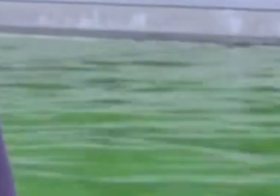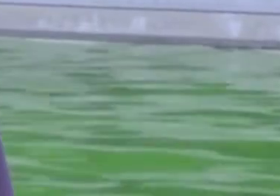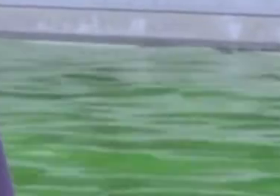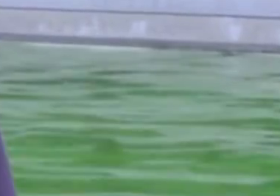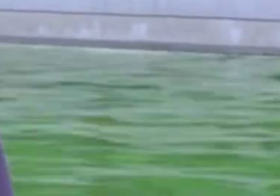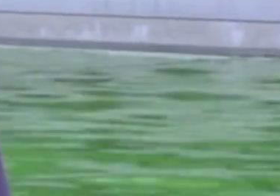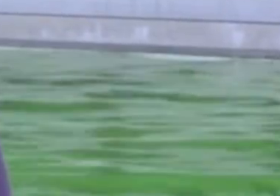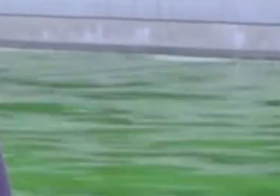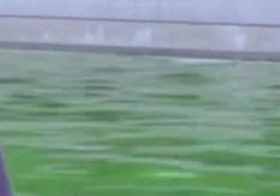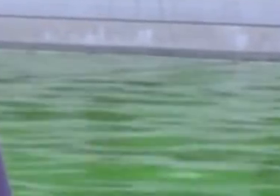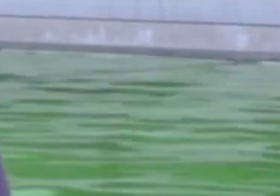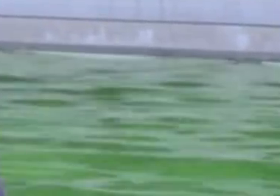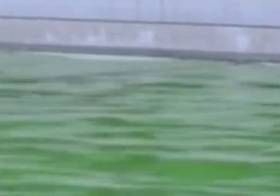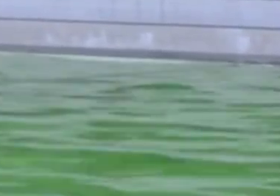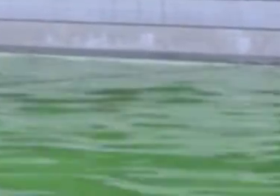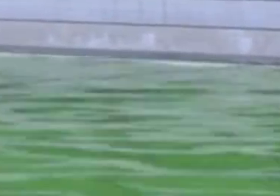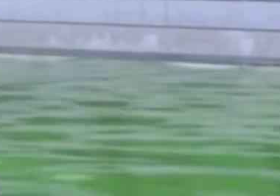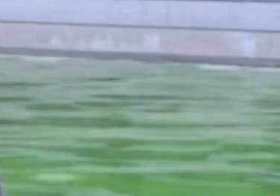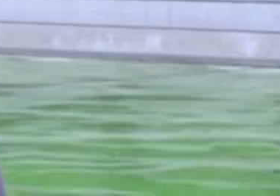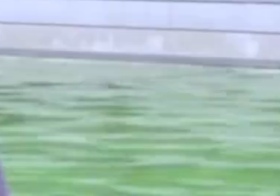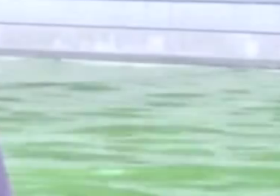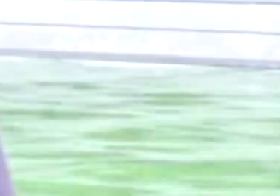20 hingga 30 orang.